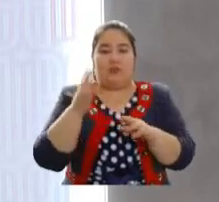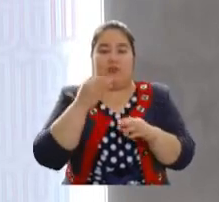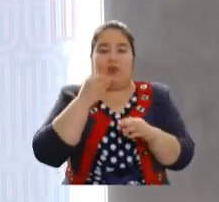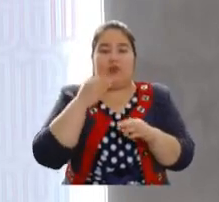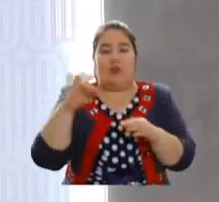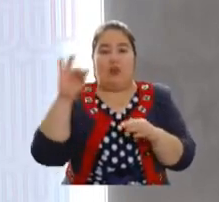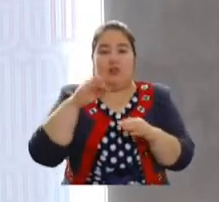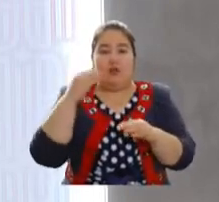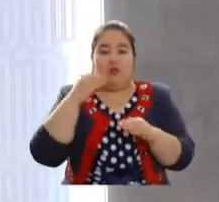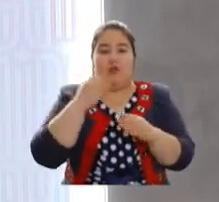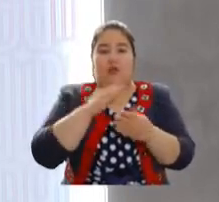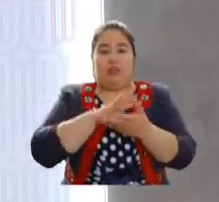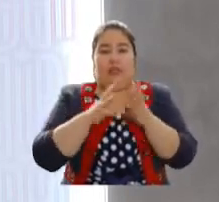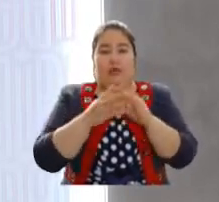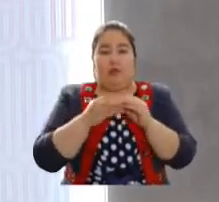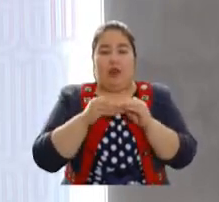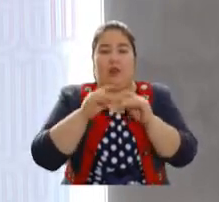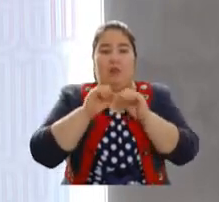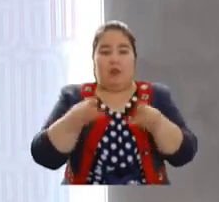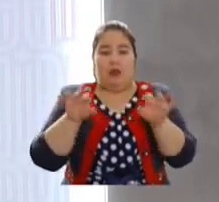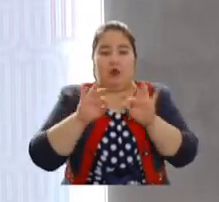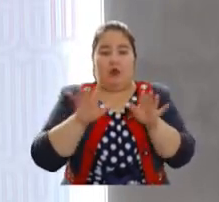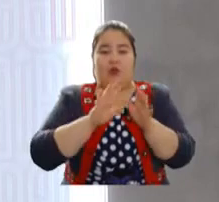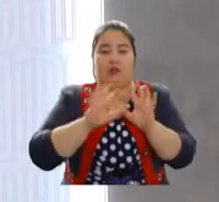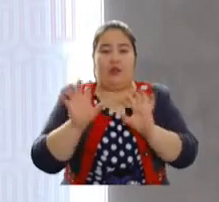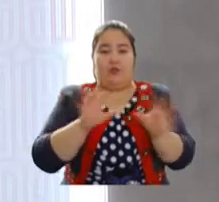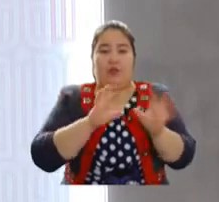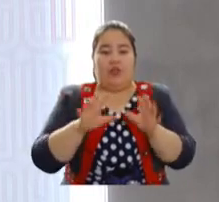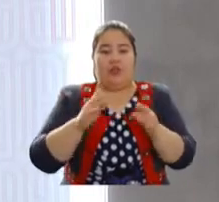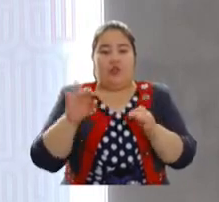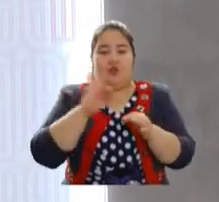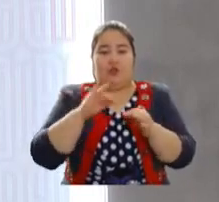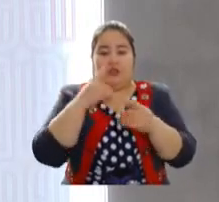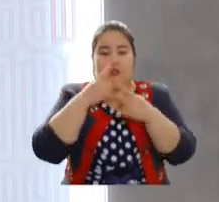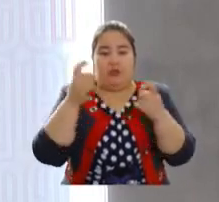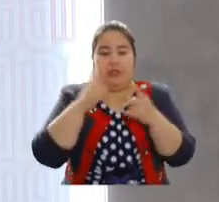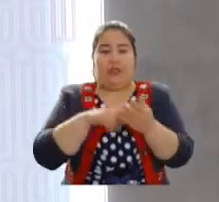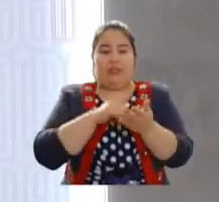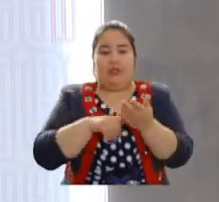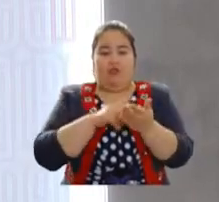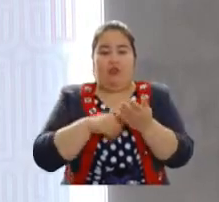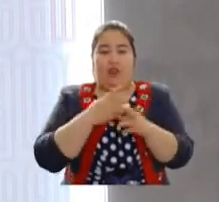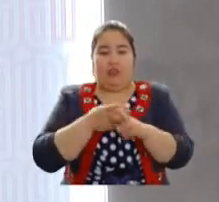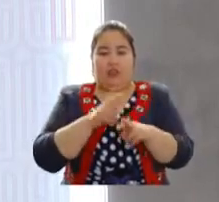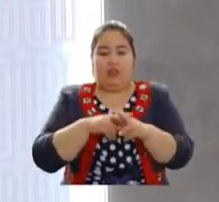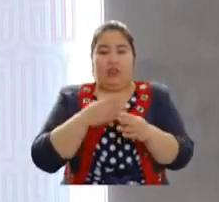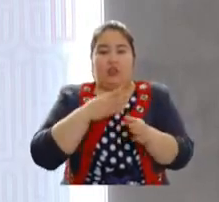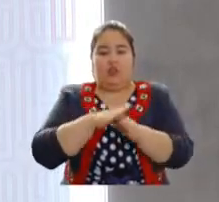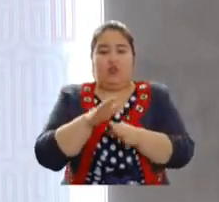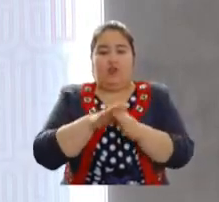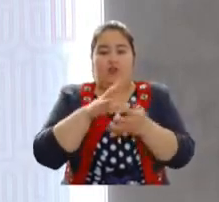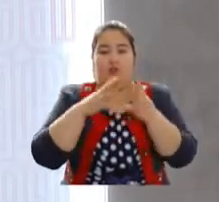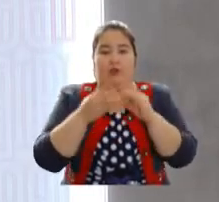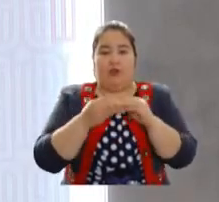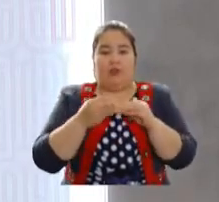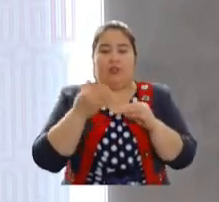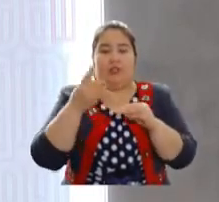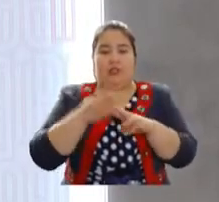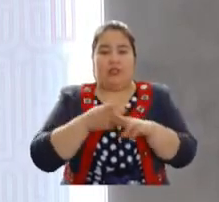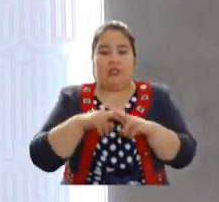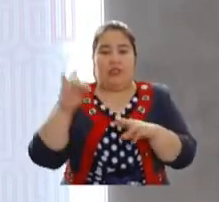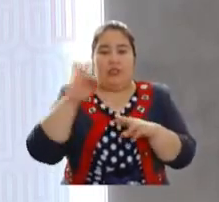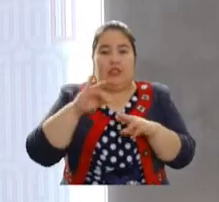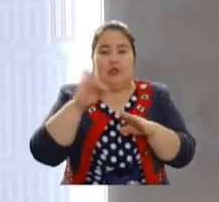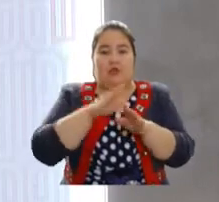oziq-ovqat mahsulotlari bilan barqaror ta'minlash yuzasidan bergan savollariga javob qaytaramiz. Demak, birinchi